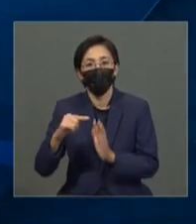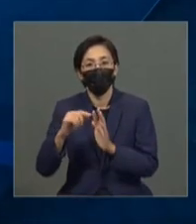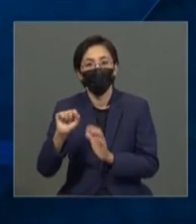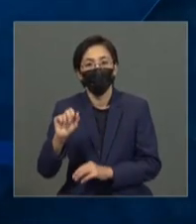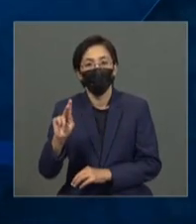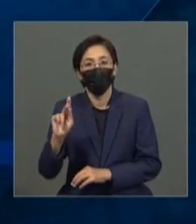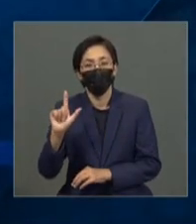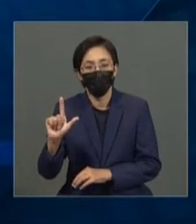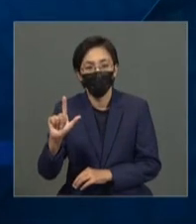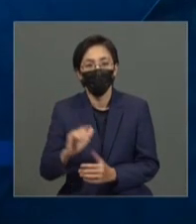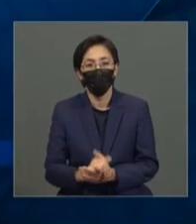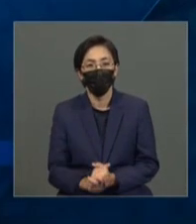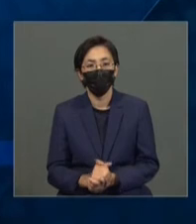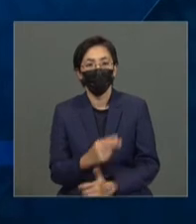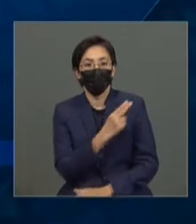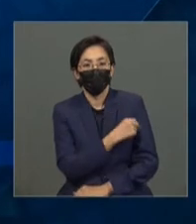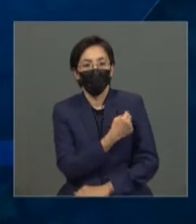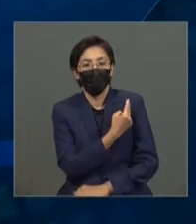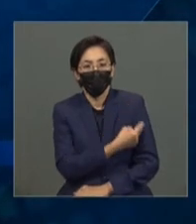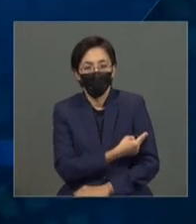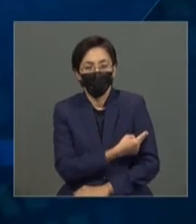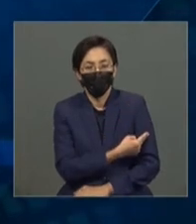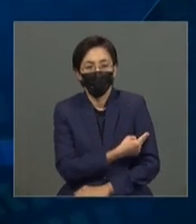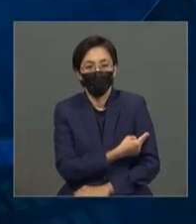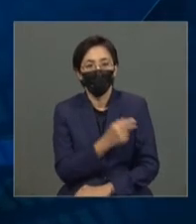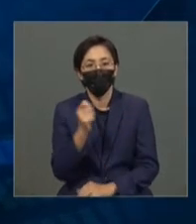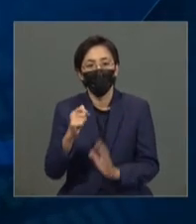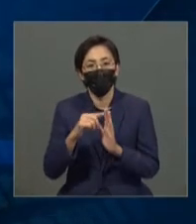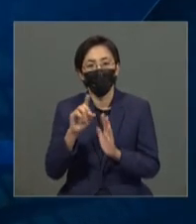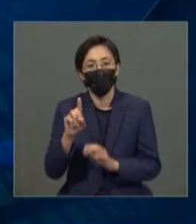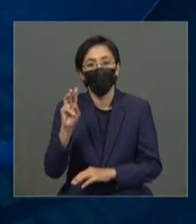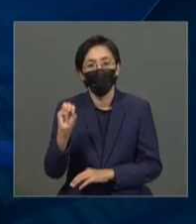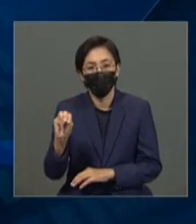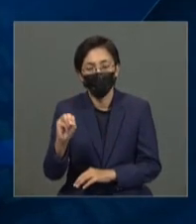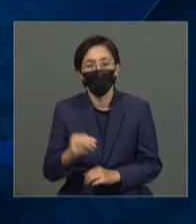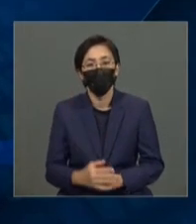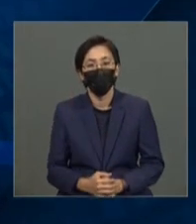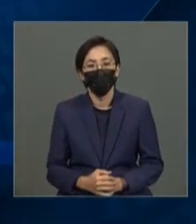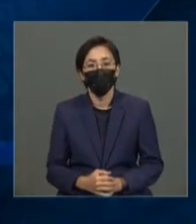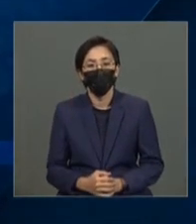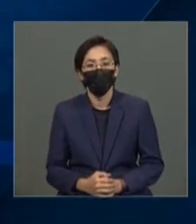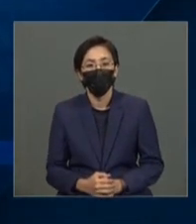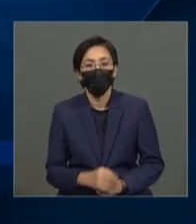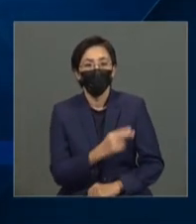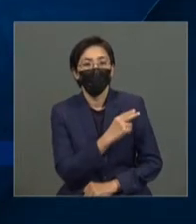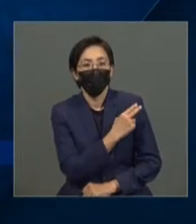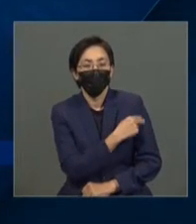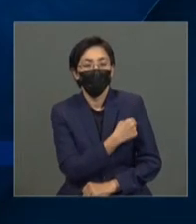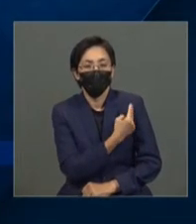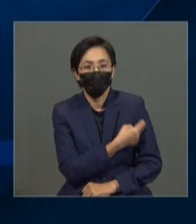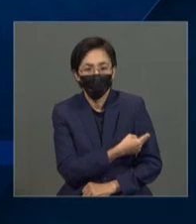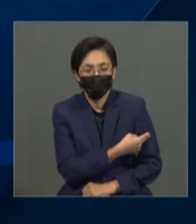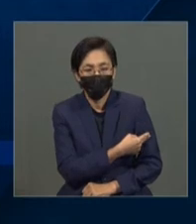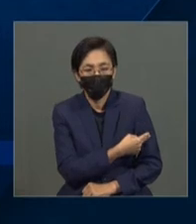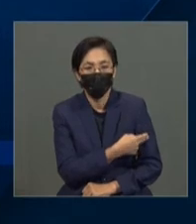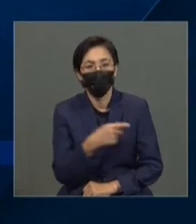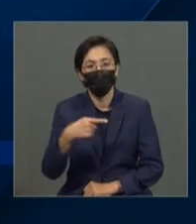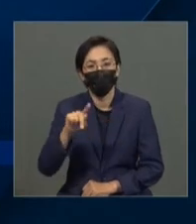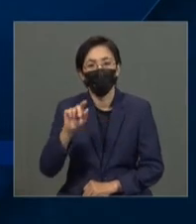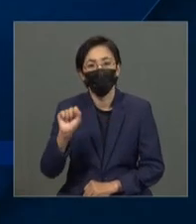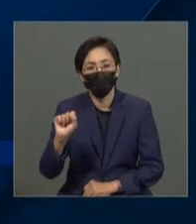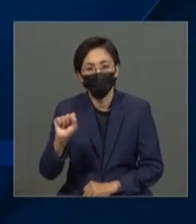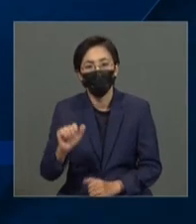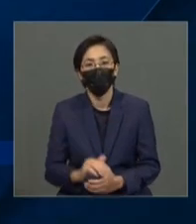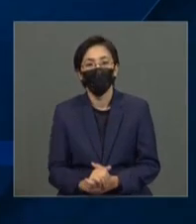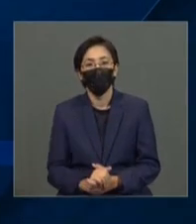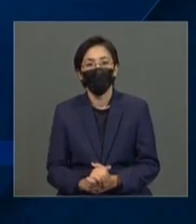ลสัตยธรศาสตราจารย์คลินิกเกียรติคุณนายแพทย์อุดมขชินธรศาสตราจารย์ด็อกเตอร์นายแพทย์ประสิทธิ์วัฒนาภ